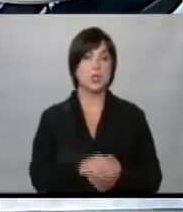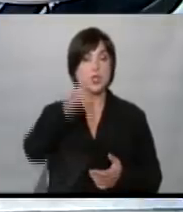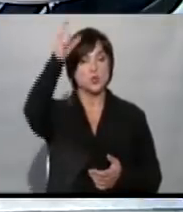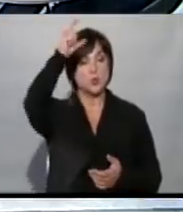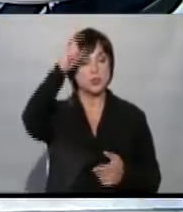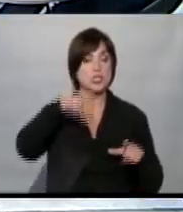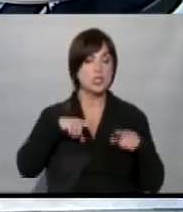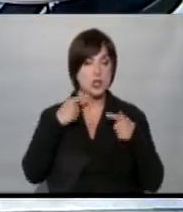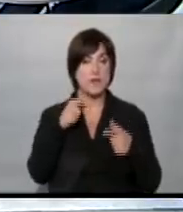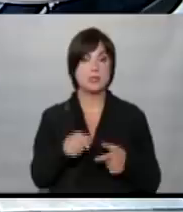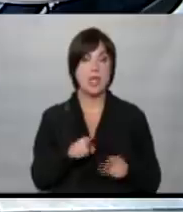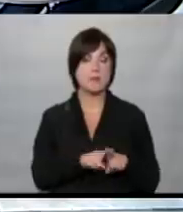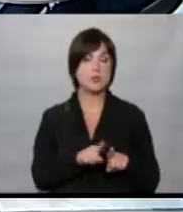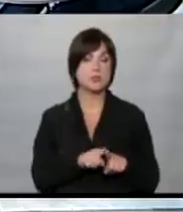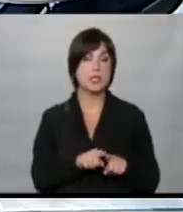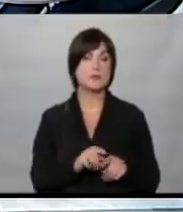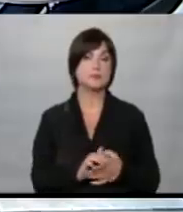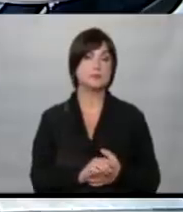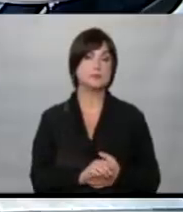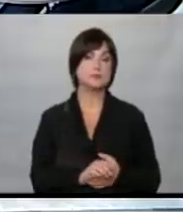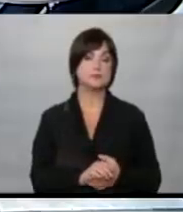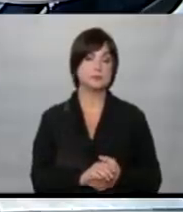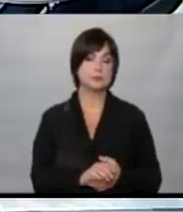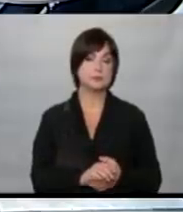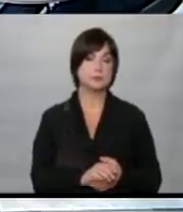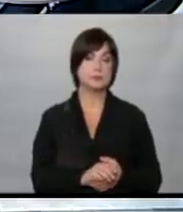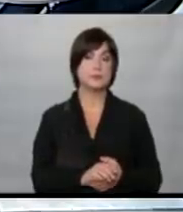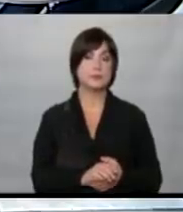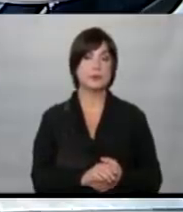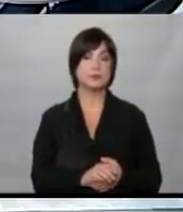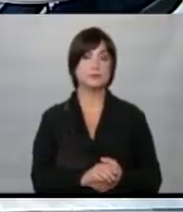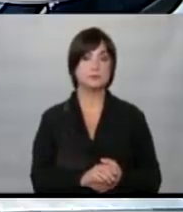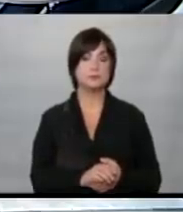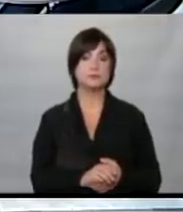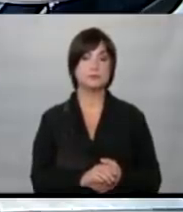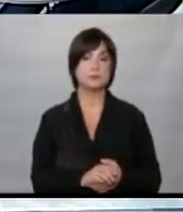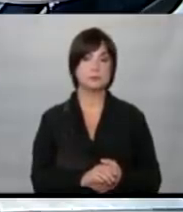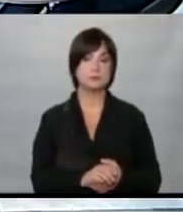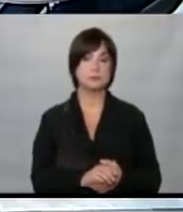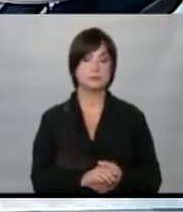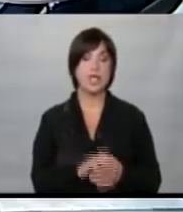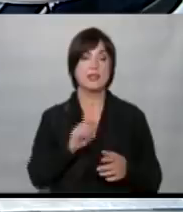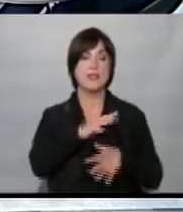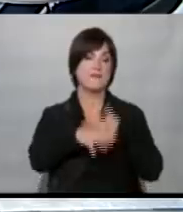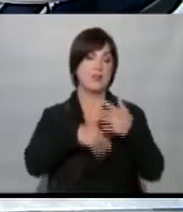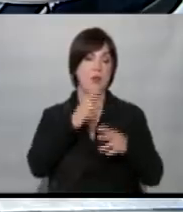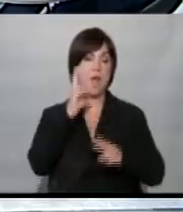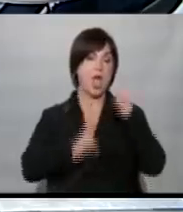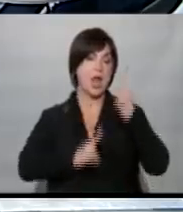живеат таму, па и турците, и Грција е единствена... Добро, ама да не влагуваме во материјална расправа сега, за тоа,